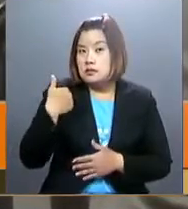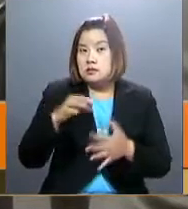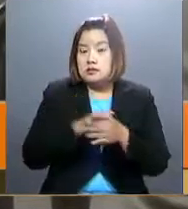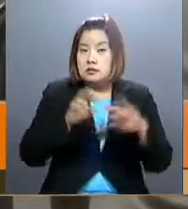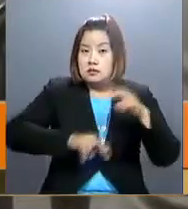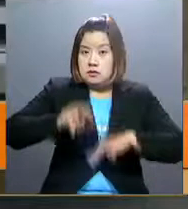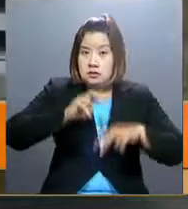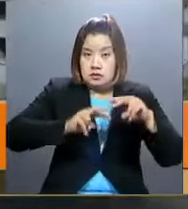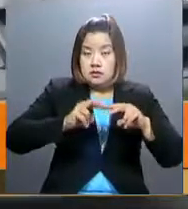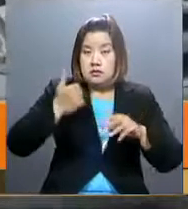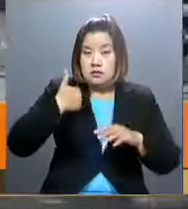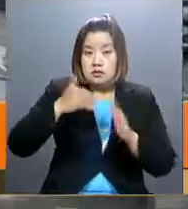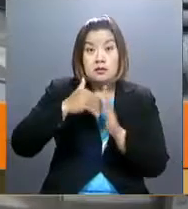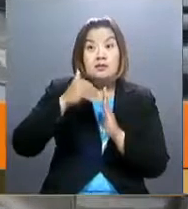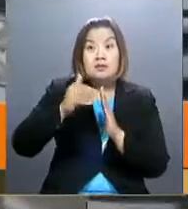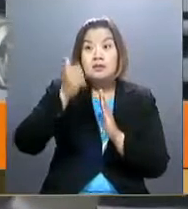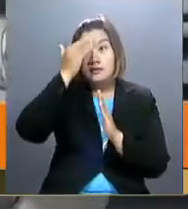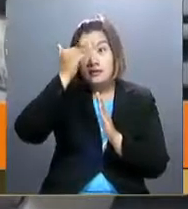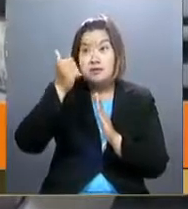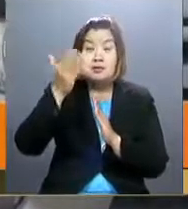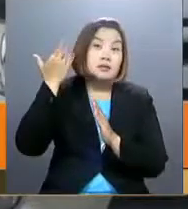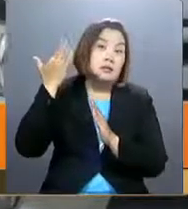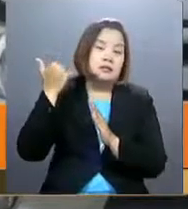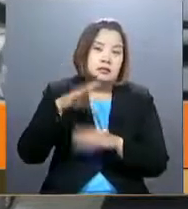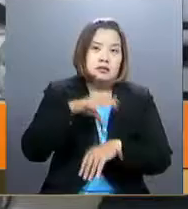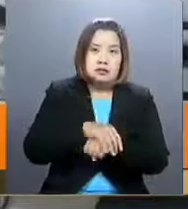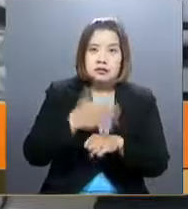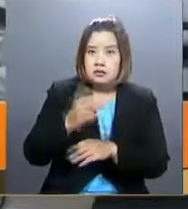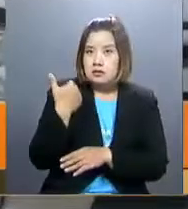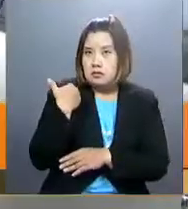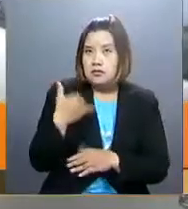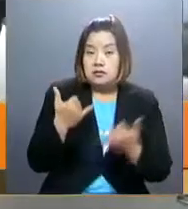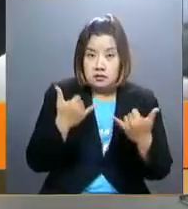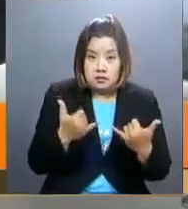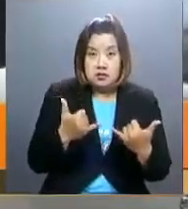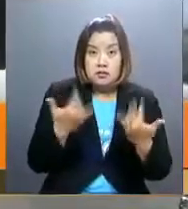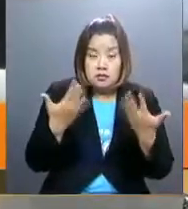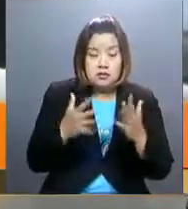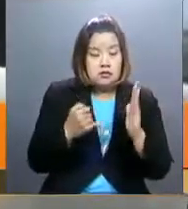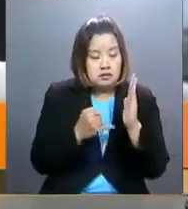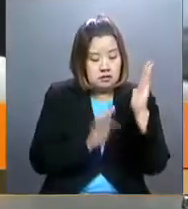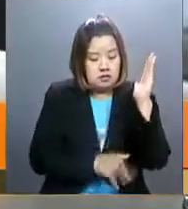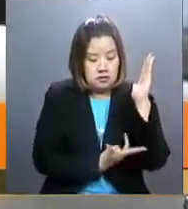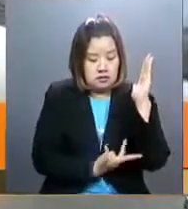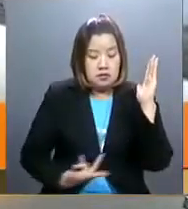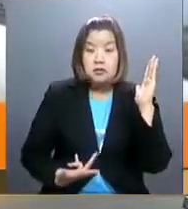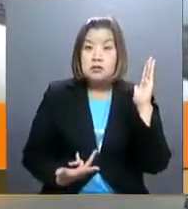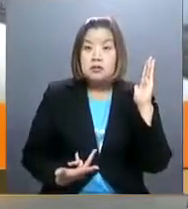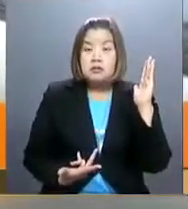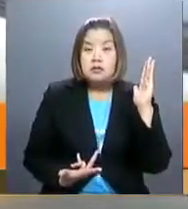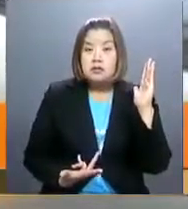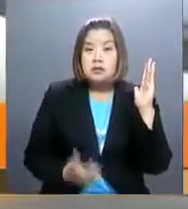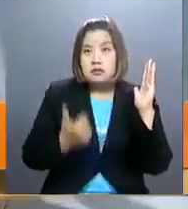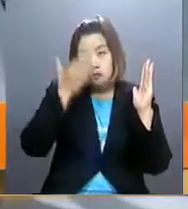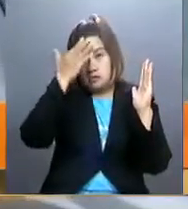ภาคเหนือซึ่งเป็นจุดเสี่ยงที่เคยมีผู้ถูกจับดำเนินคดีไปแล้วขณะที่ในพื้นที่3จังหวัดชายแดนภาคใต้เป็นจุดที่ต้องรักษ